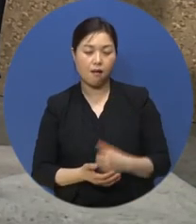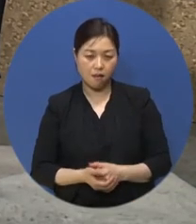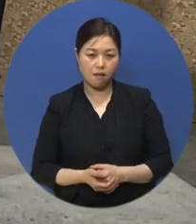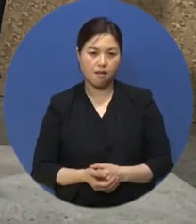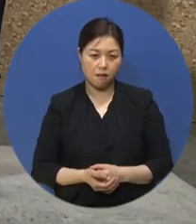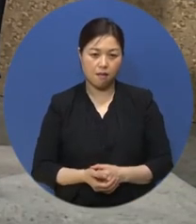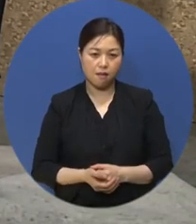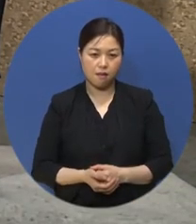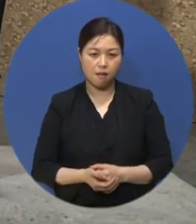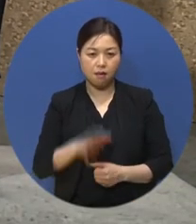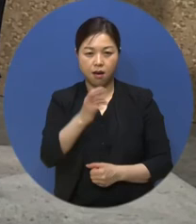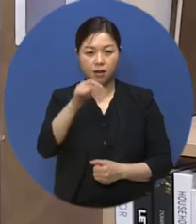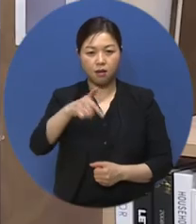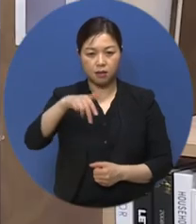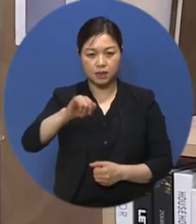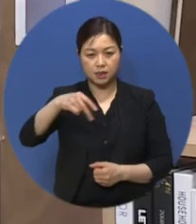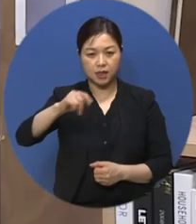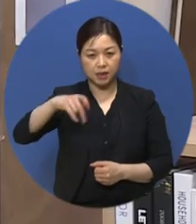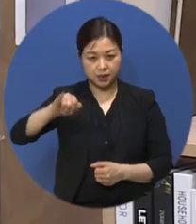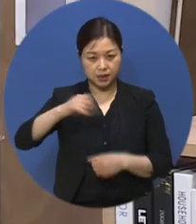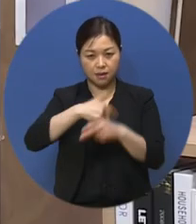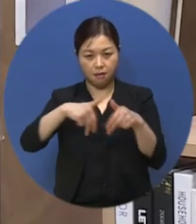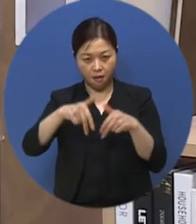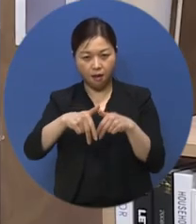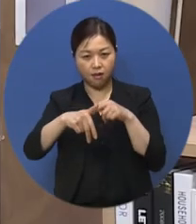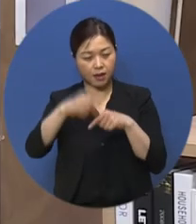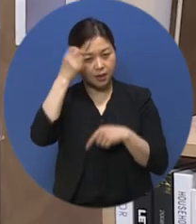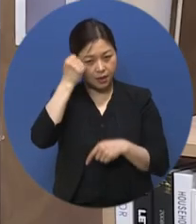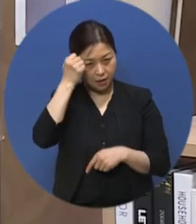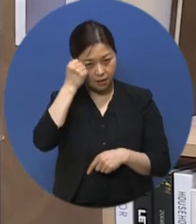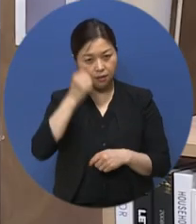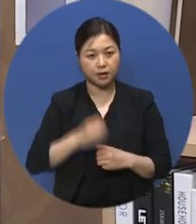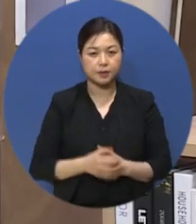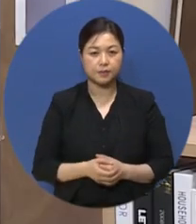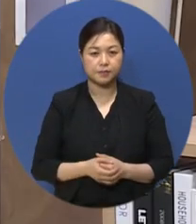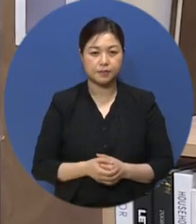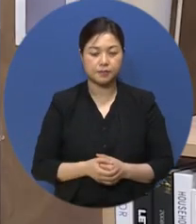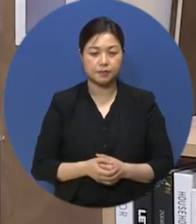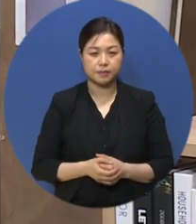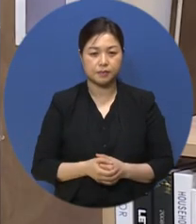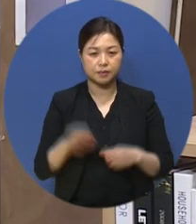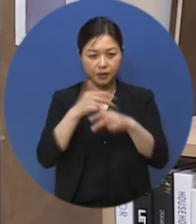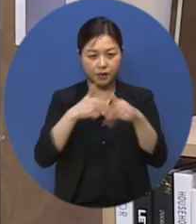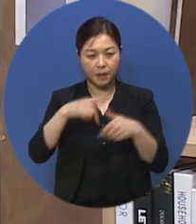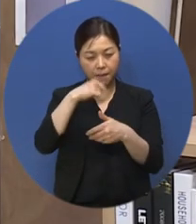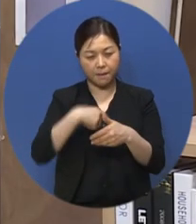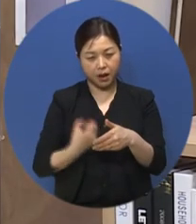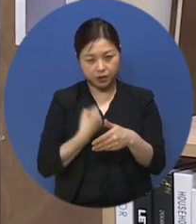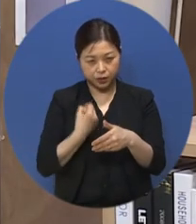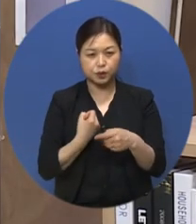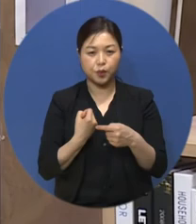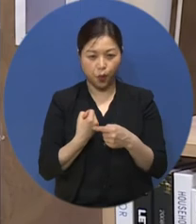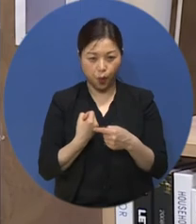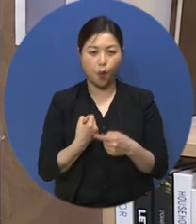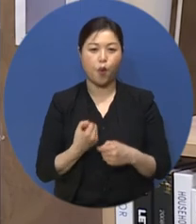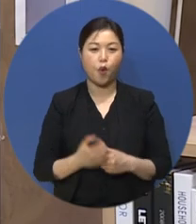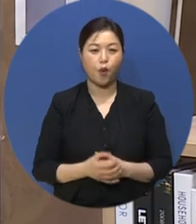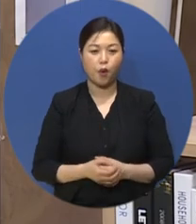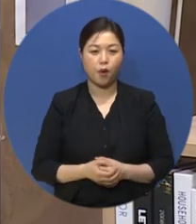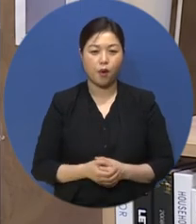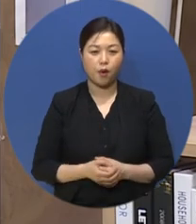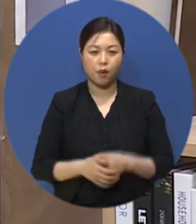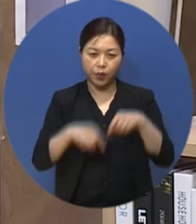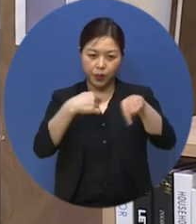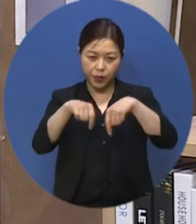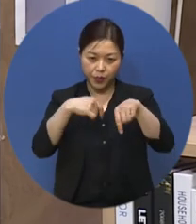그 역지사지가 굉장히 기억이 나네요. 네. 역지사지를 항상 이제 가슴 속에 품고 의정